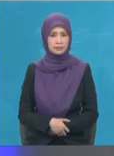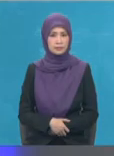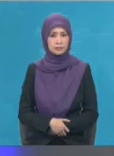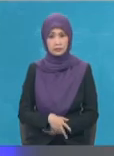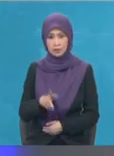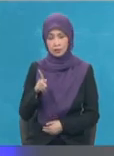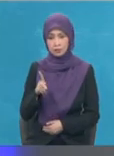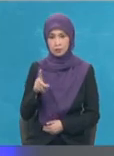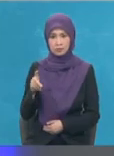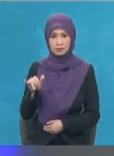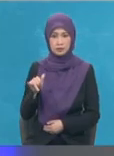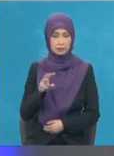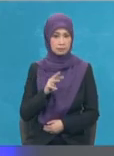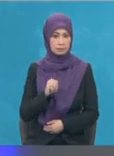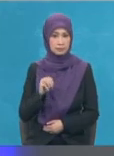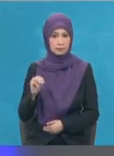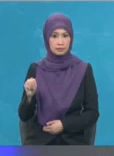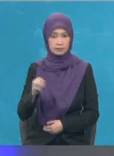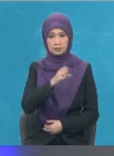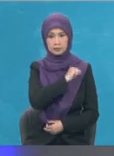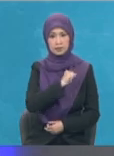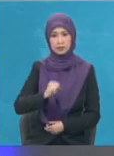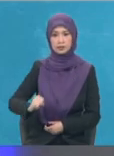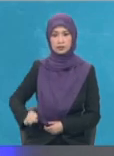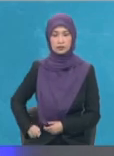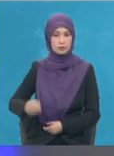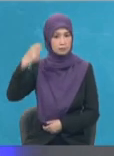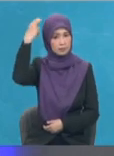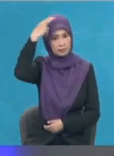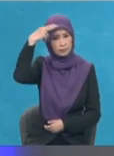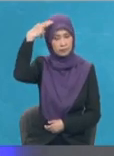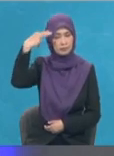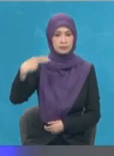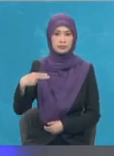ke bawah dunia Maha Mulia Paduka Sri Baginda Sultan Haji